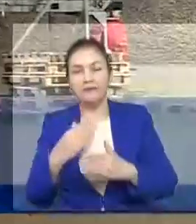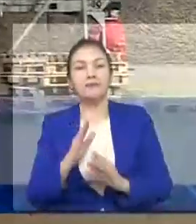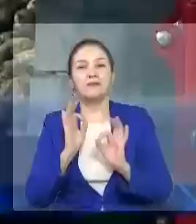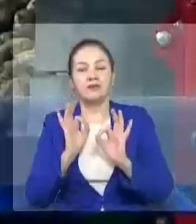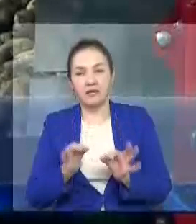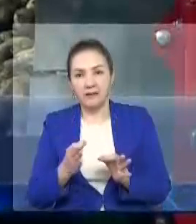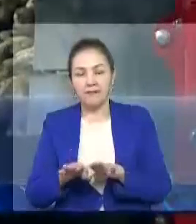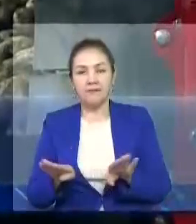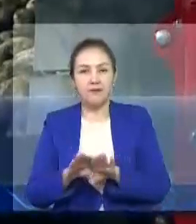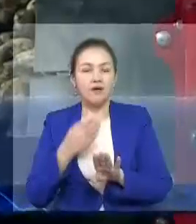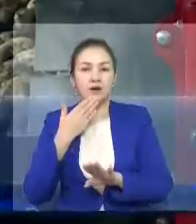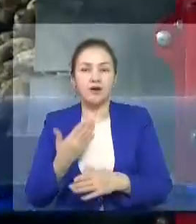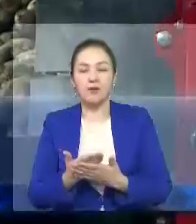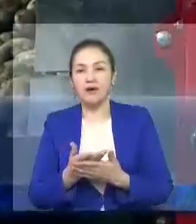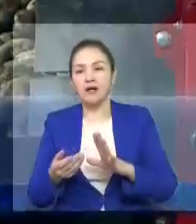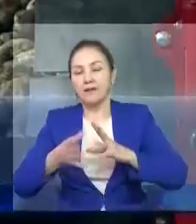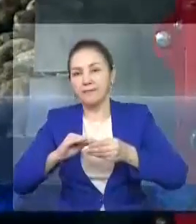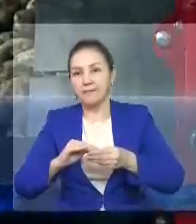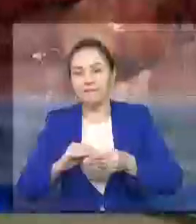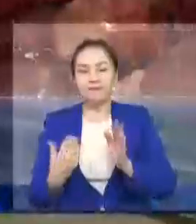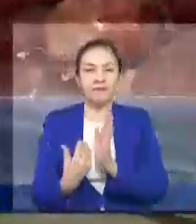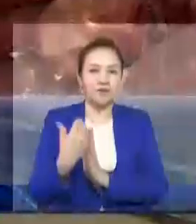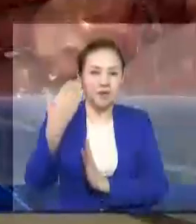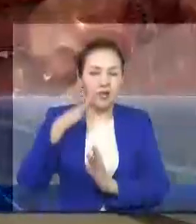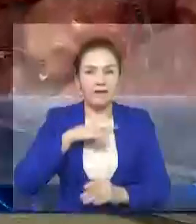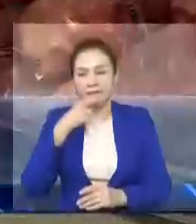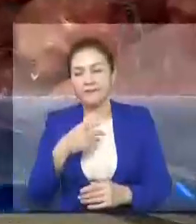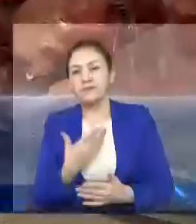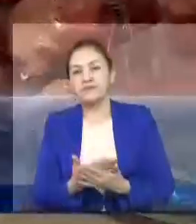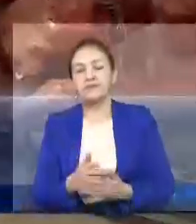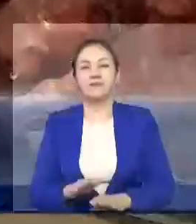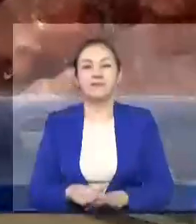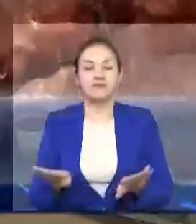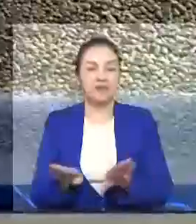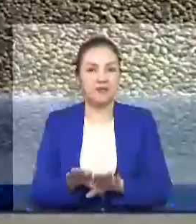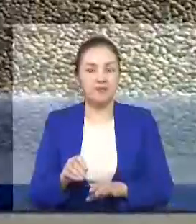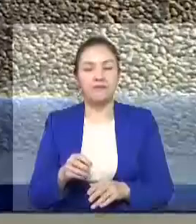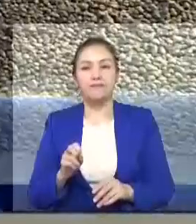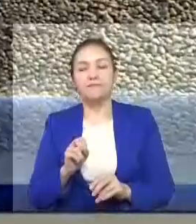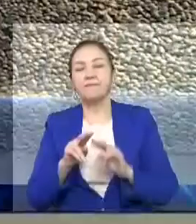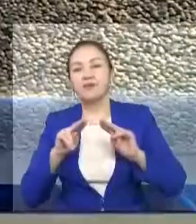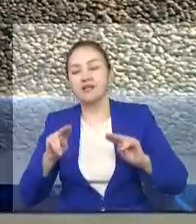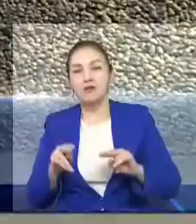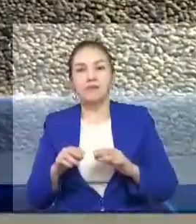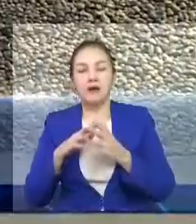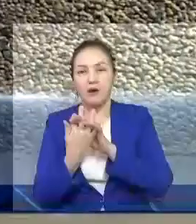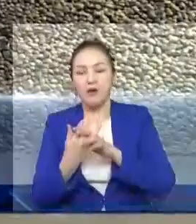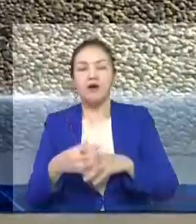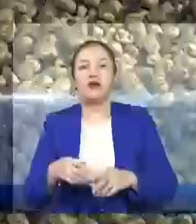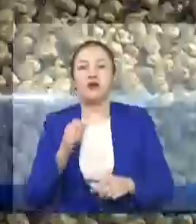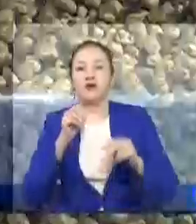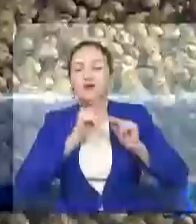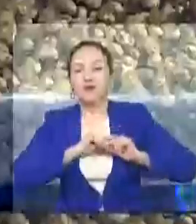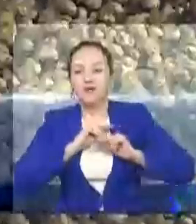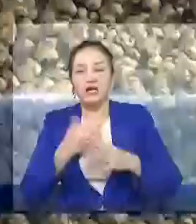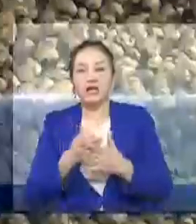келтірілді. Бұл сұранысқа ие дақылдың жалпы өнімінің жоғары болуына айтарлықтай ықпал етеді. Петропавловка ауылында жұмыс істейтін Арман шаруа